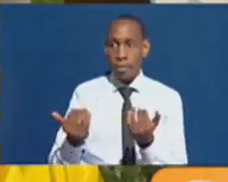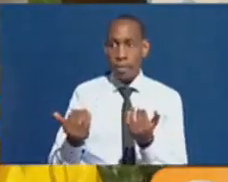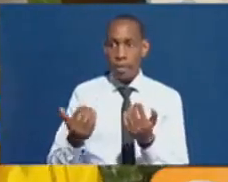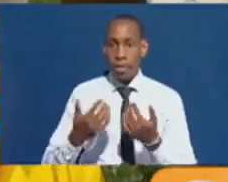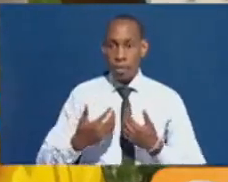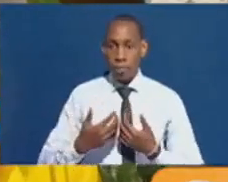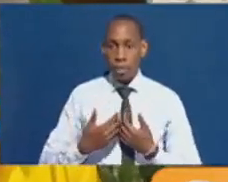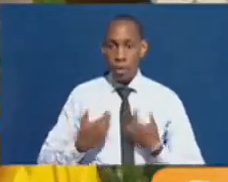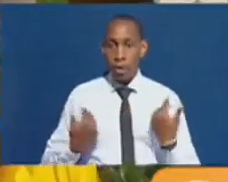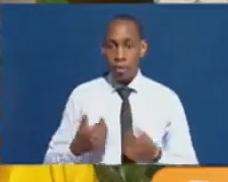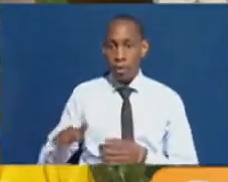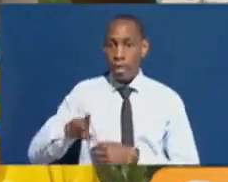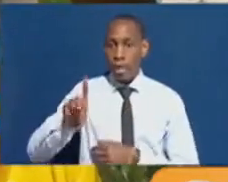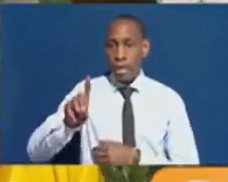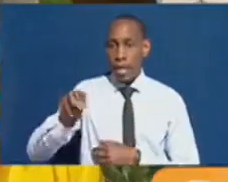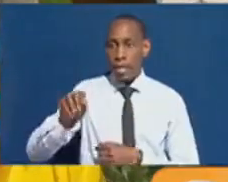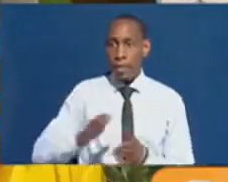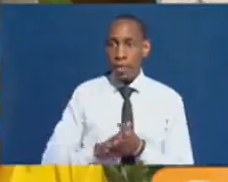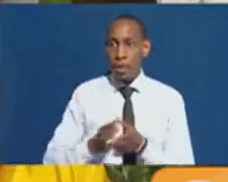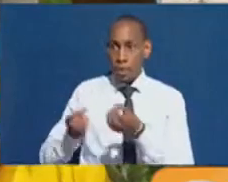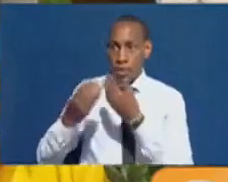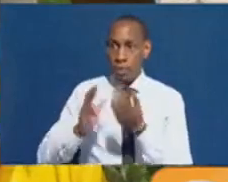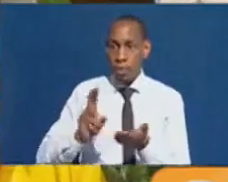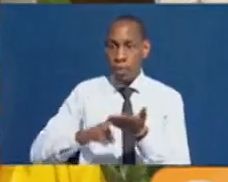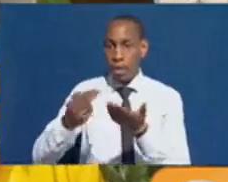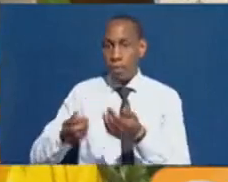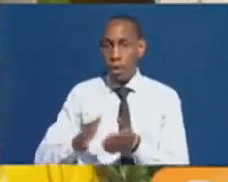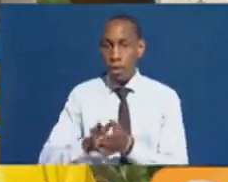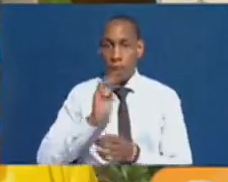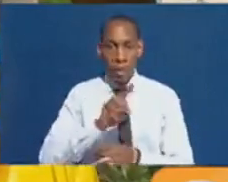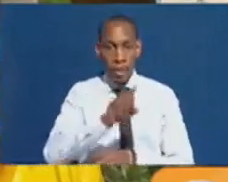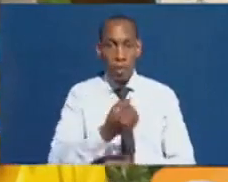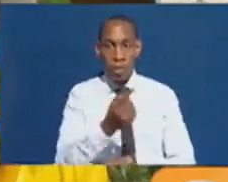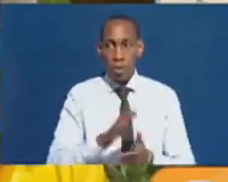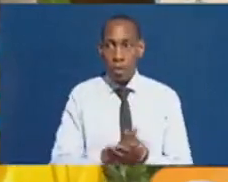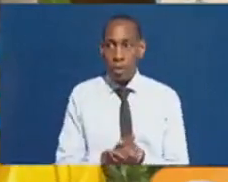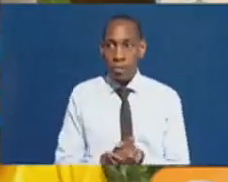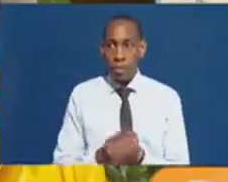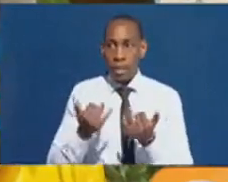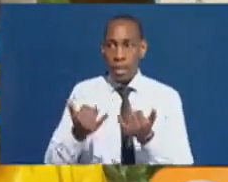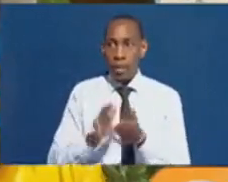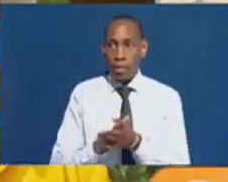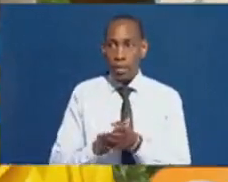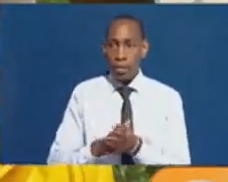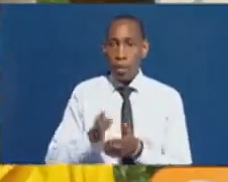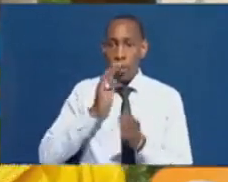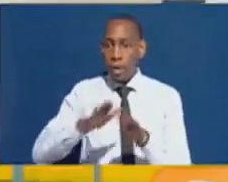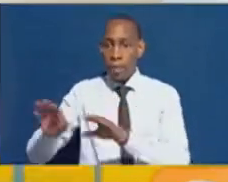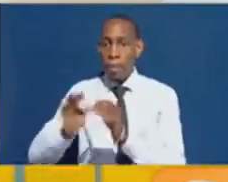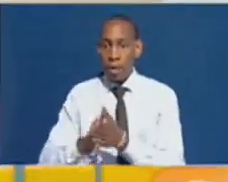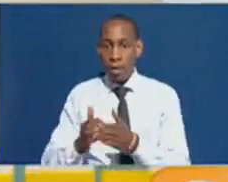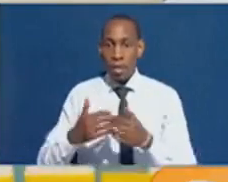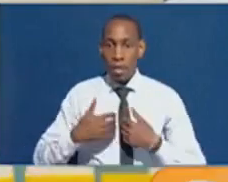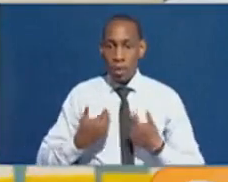ndamu? Akaniambia nguo imetolewa kwa mama. Tukamuuliza swali moja. Hii maji imesimama, haitembei. Nguo zimetoka aje?